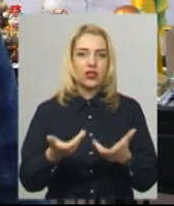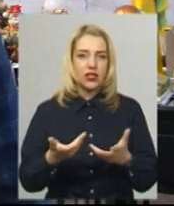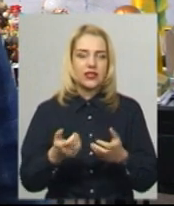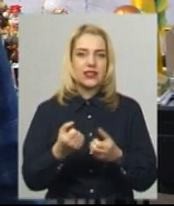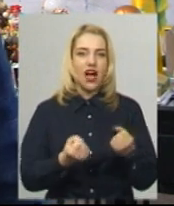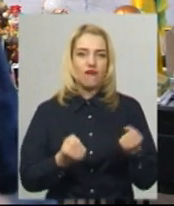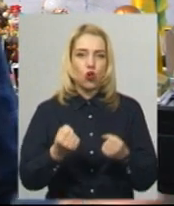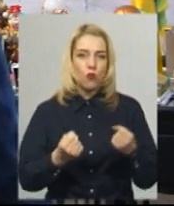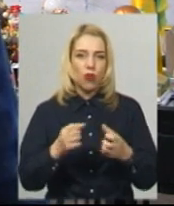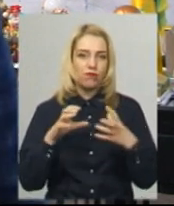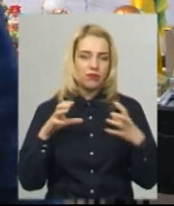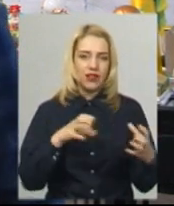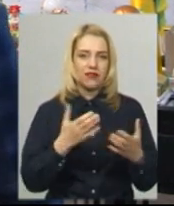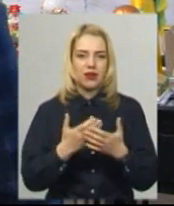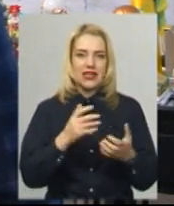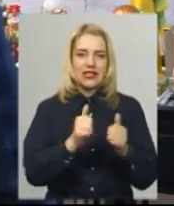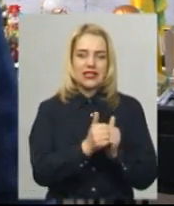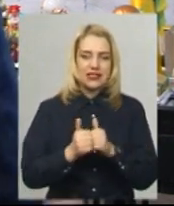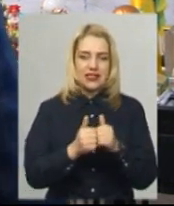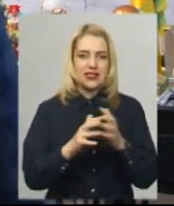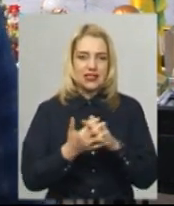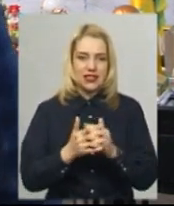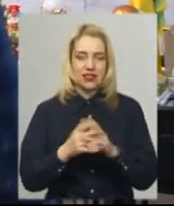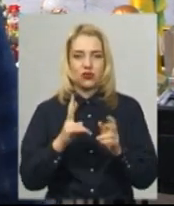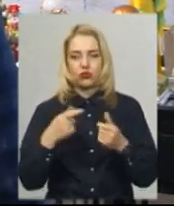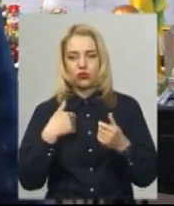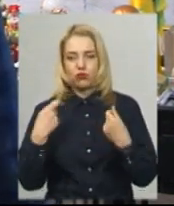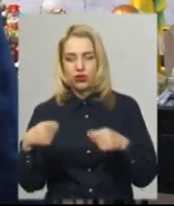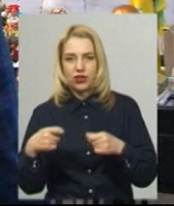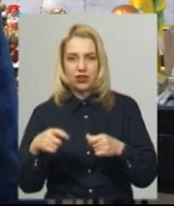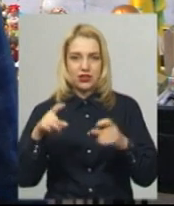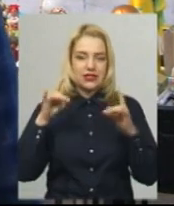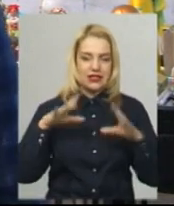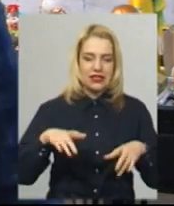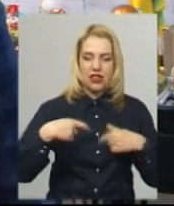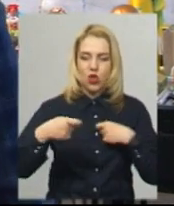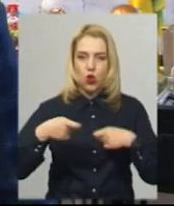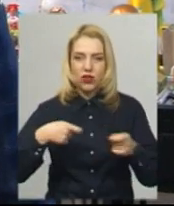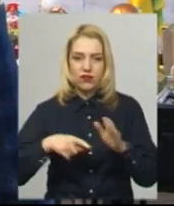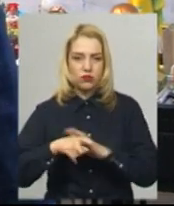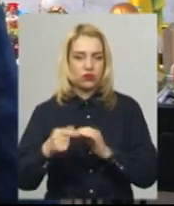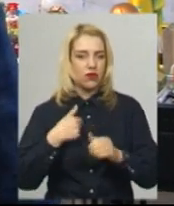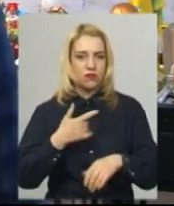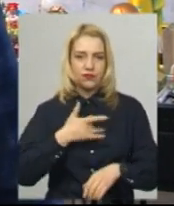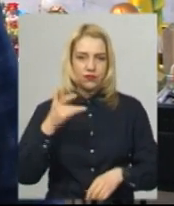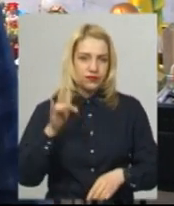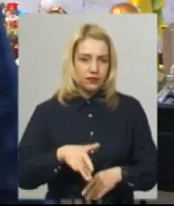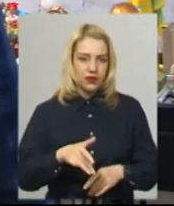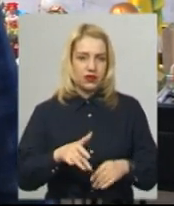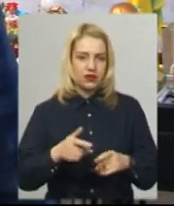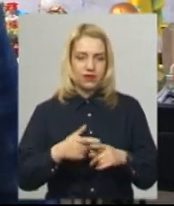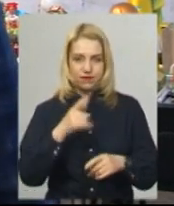з навколишніх сіл, хтось їде щось продати. Стихійна торгівля починається, яку ми так само максимально зараз, скажімо,